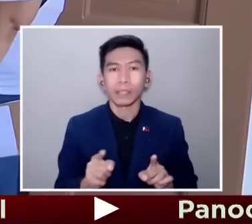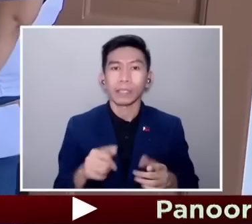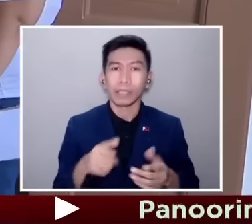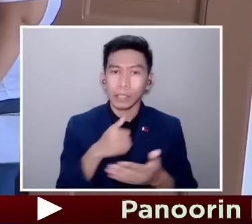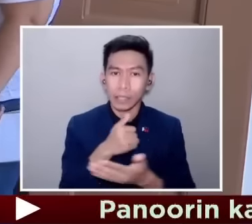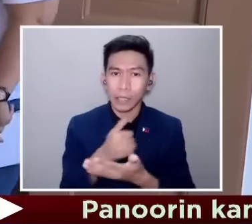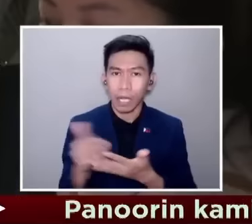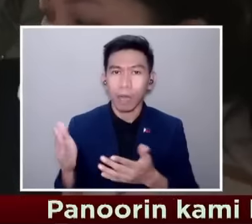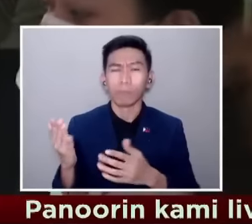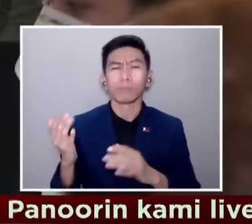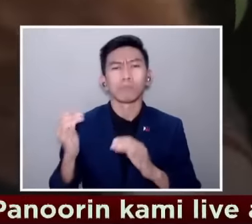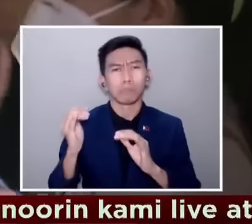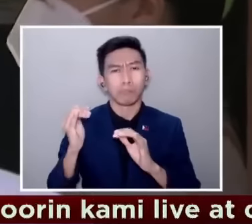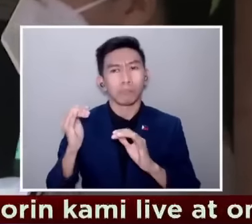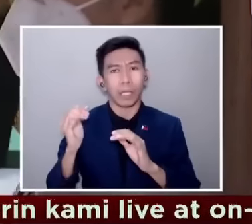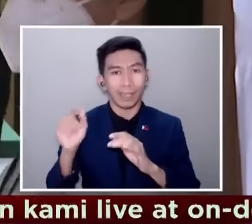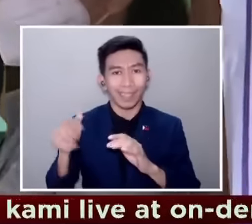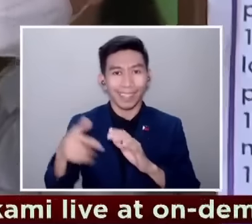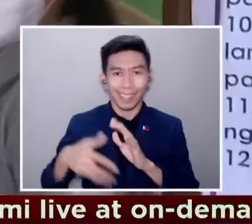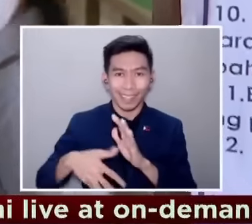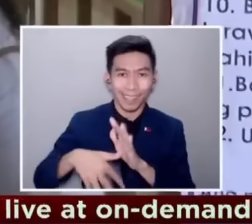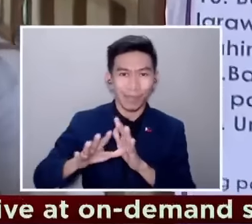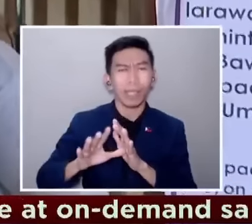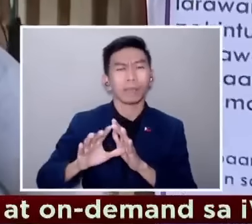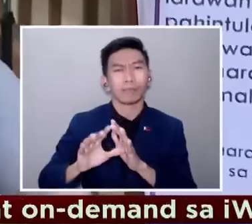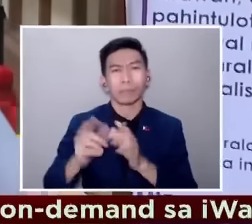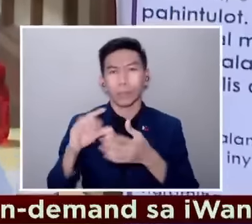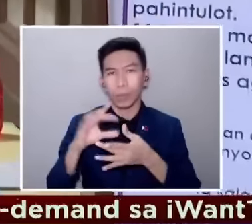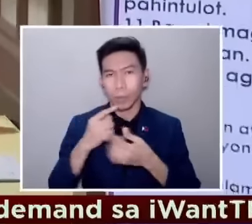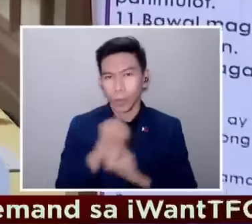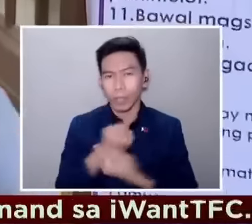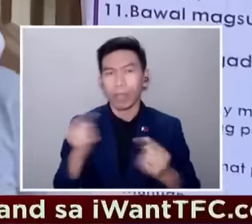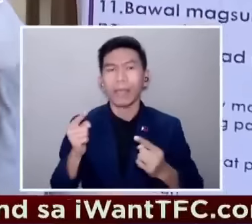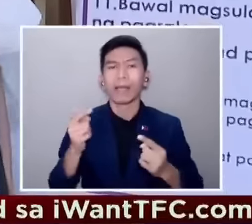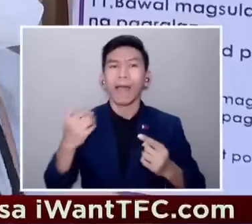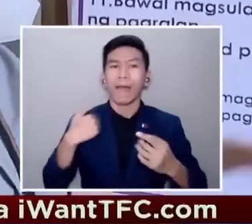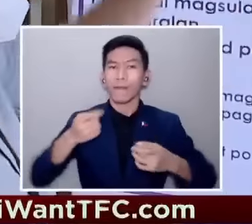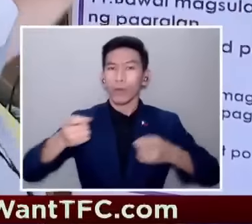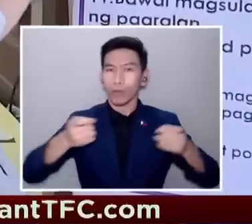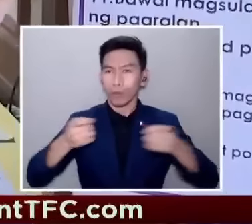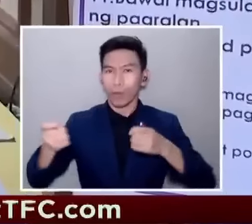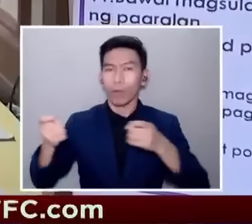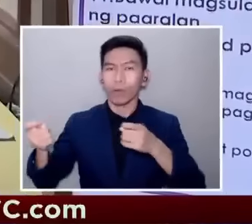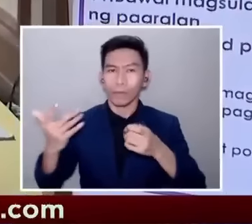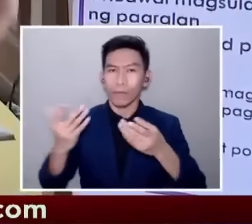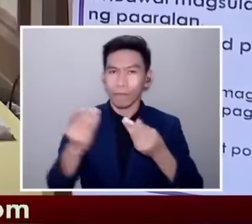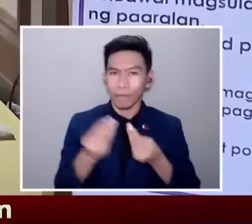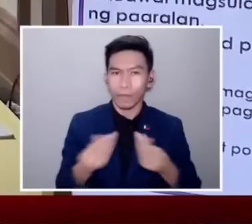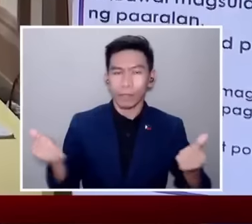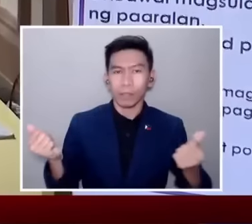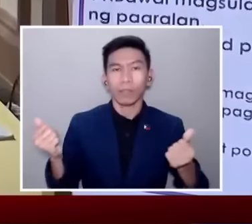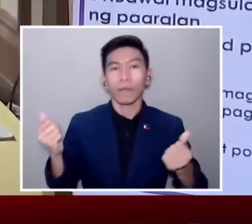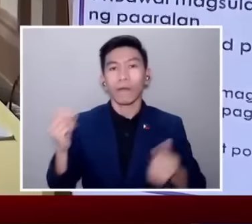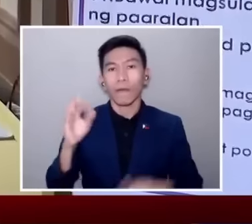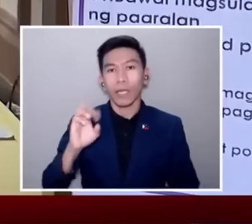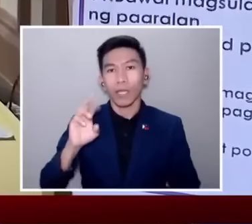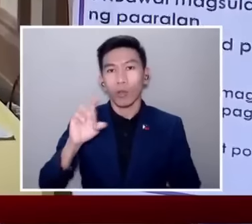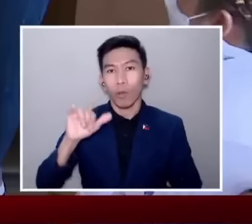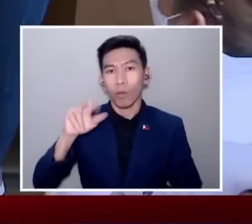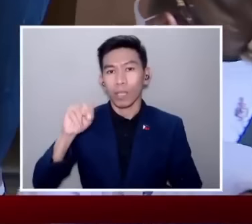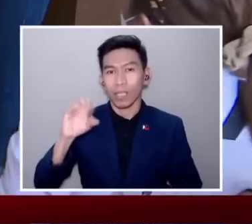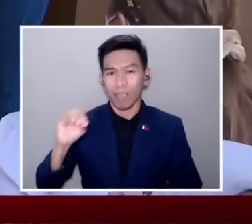ang sitwasyon. Ibinalita din na ni Commissioner Amy Ferolino na marami lang natanggap na ulat ng vote buying ang task force kontra Bigay at